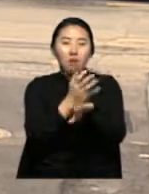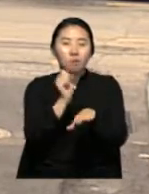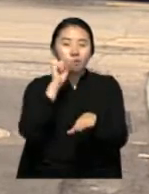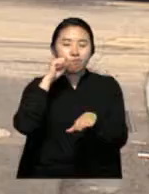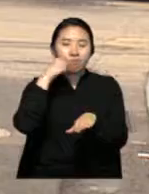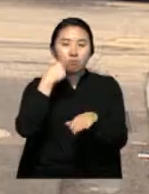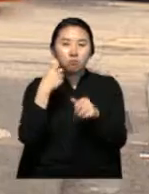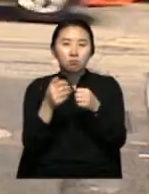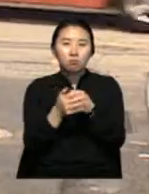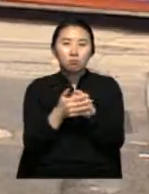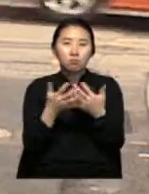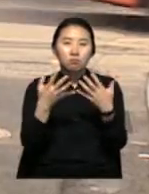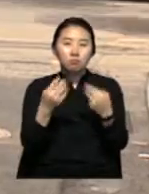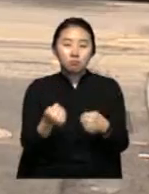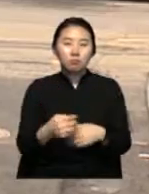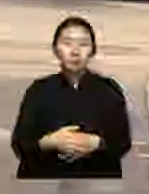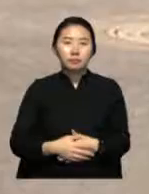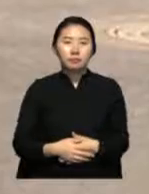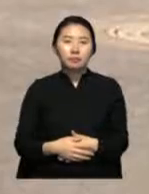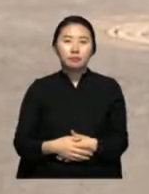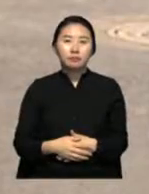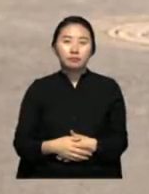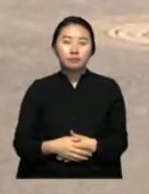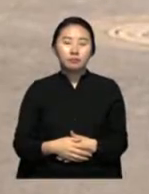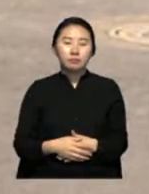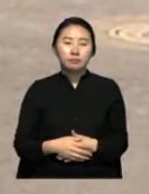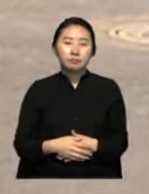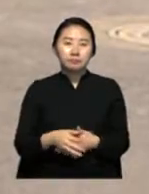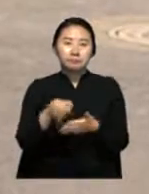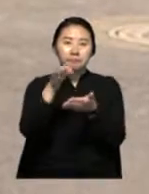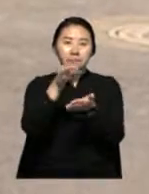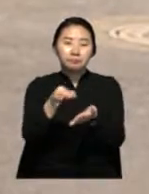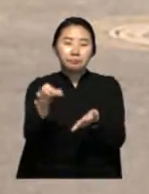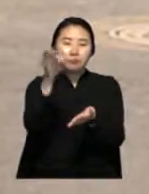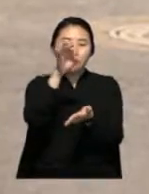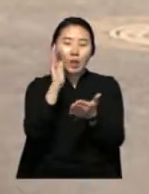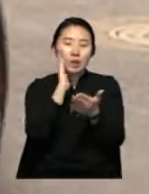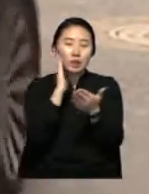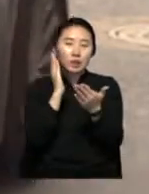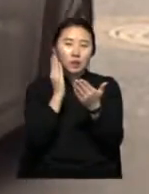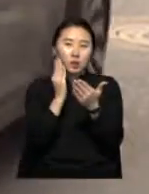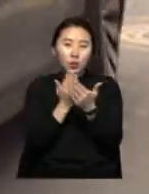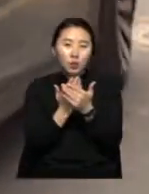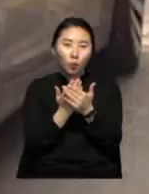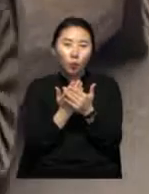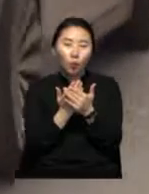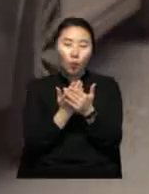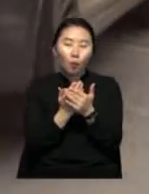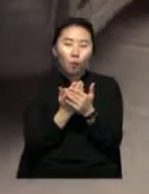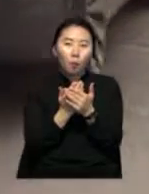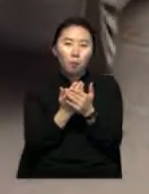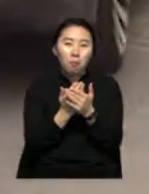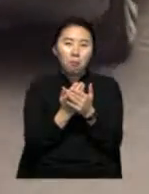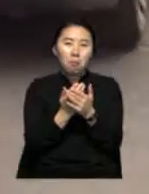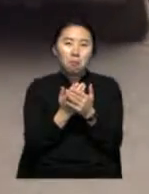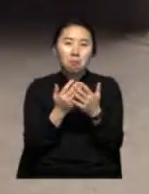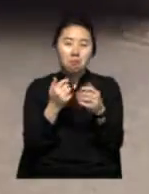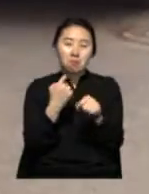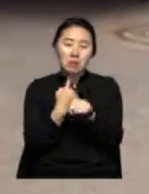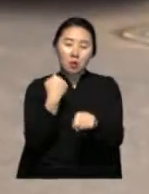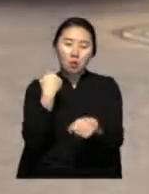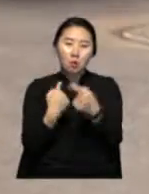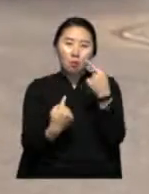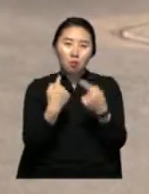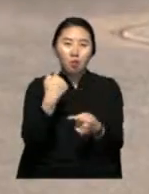보면서 좀 어려움을 많이 느끼는 것 같습니다. 물가 같은 거, 채소값도 배추 작년에는 쌌는데 올해는 한 포기 막 4천 원, 한